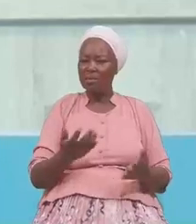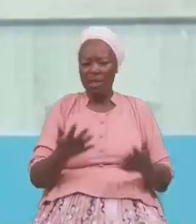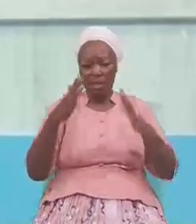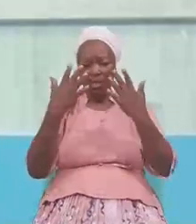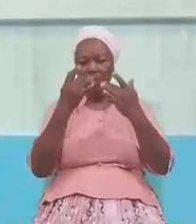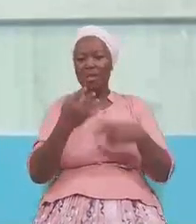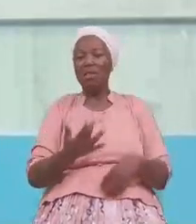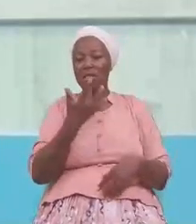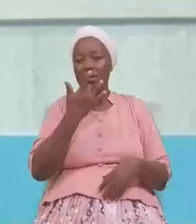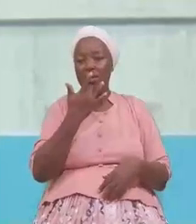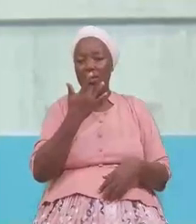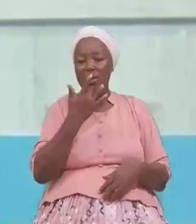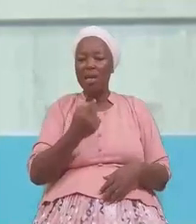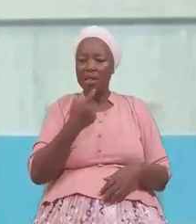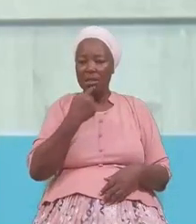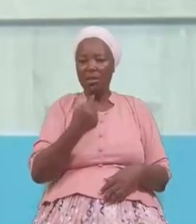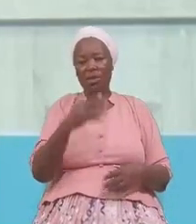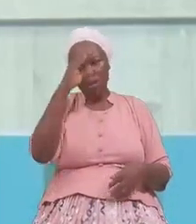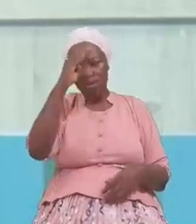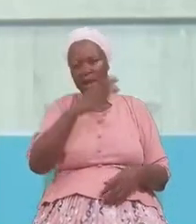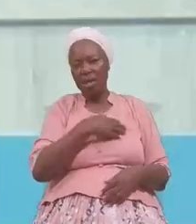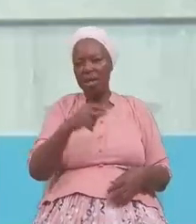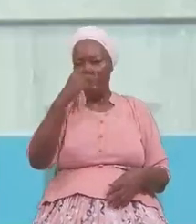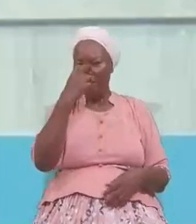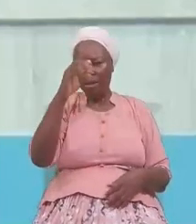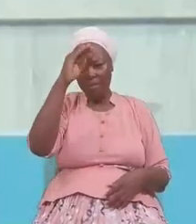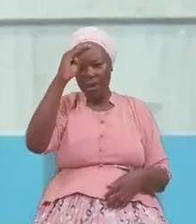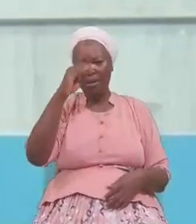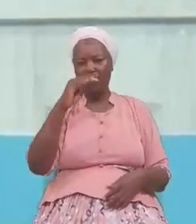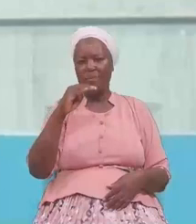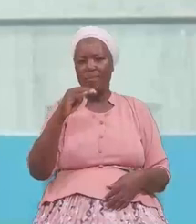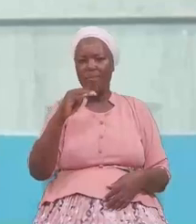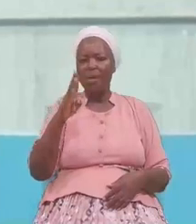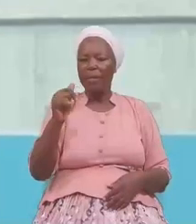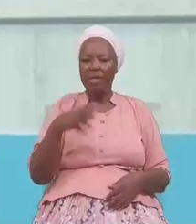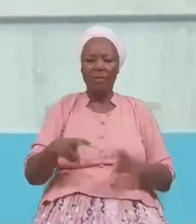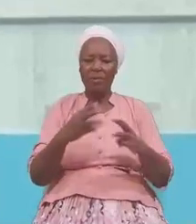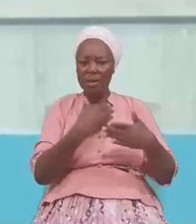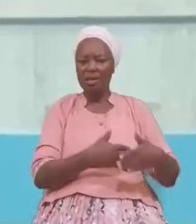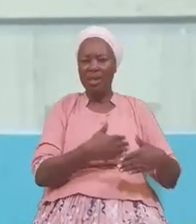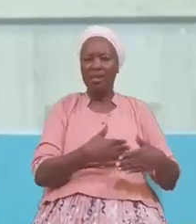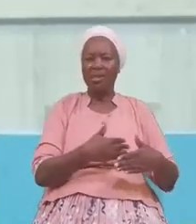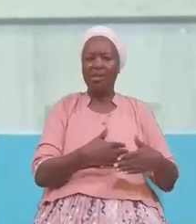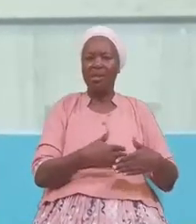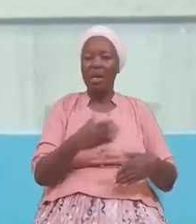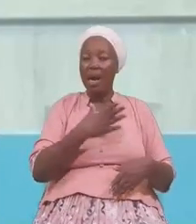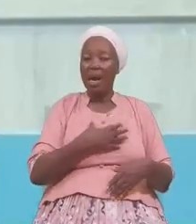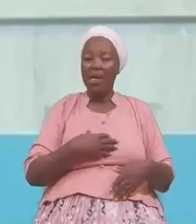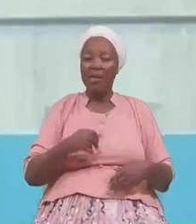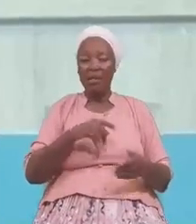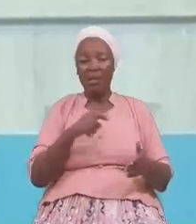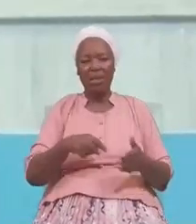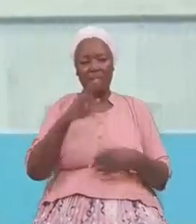appauvri là-bas. Un homme aveugle au bord du chemin et qui